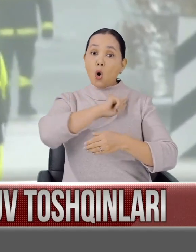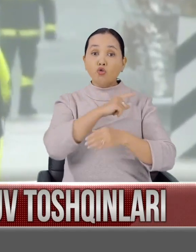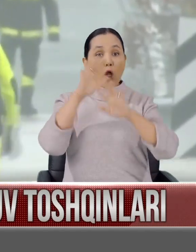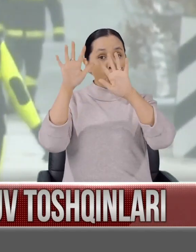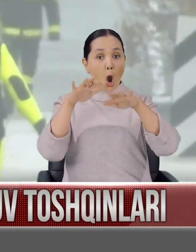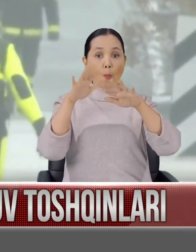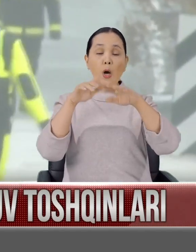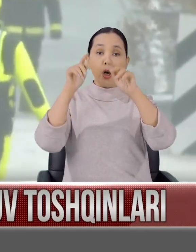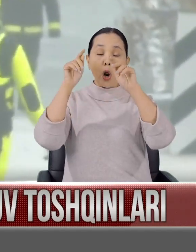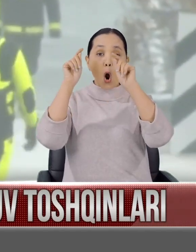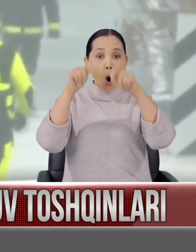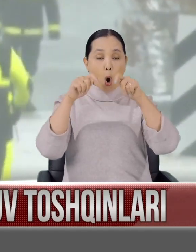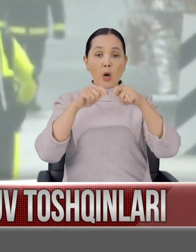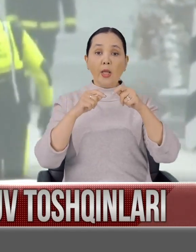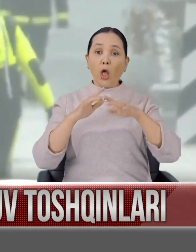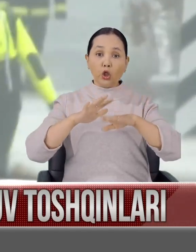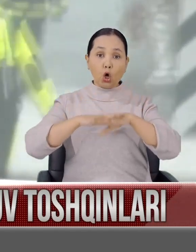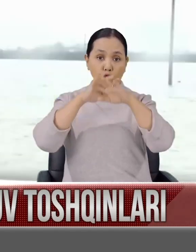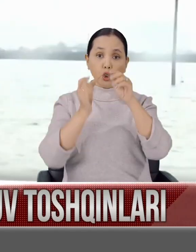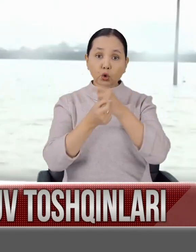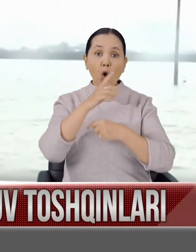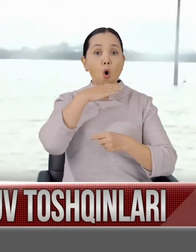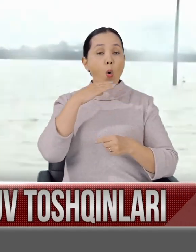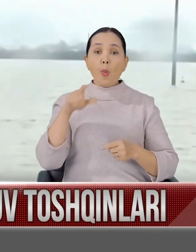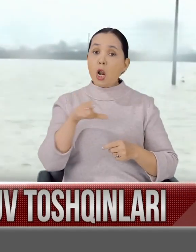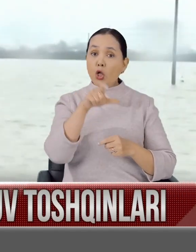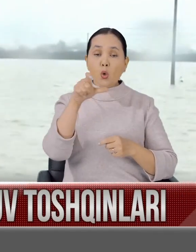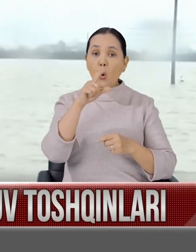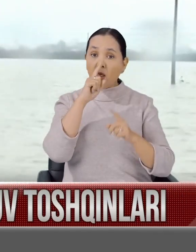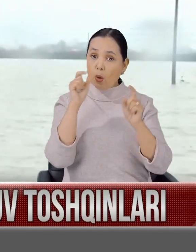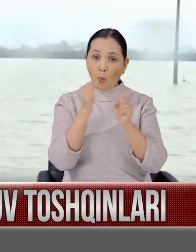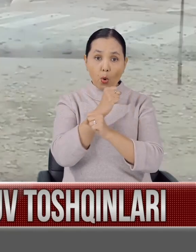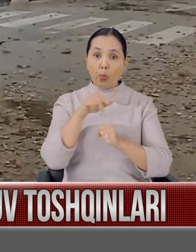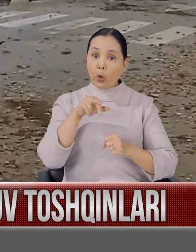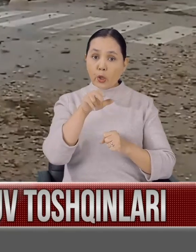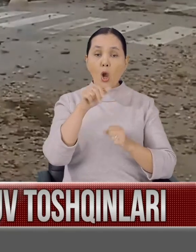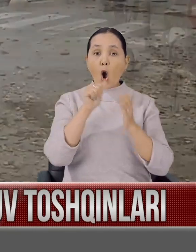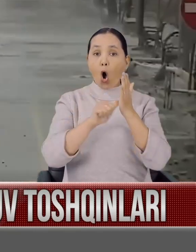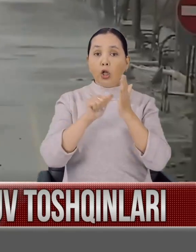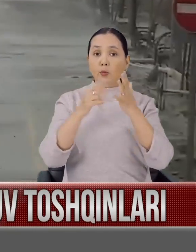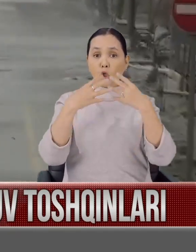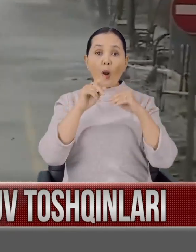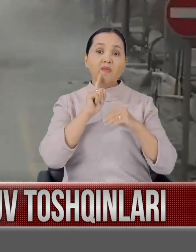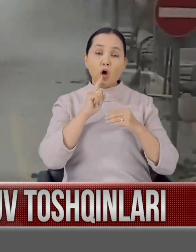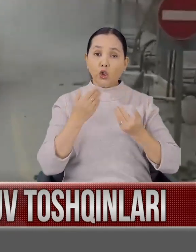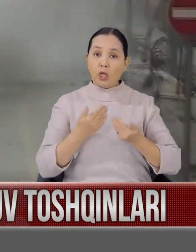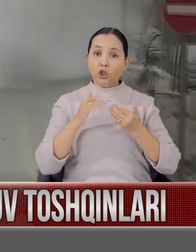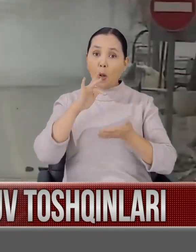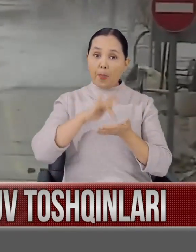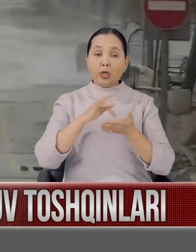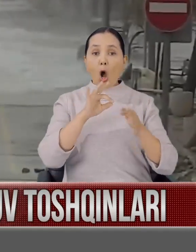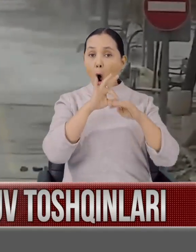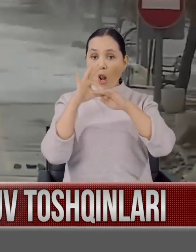va qorning erishi oqibatida toshqin yuzaga kelgan. Ko'plab yo'llar o'tib bo'lmaydigan ahvolda. 60 ta oila vaqtinchalik yashash